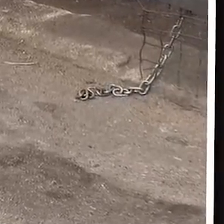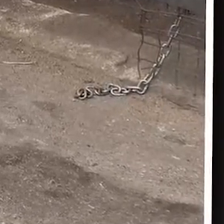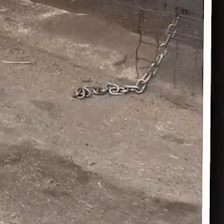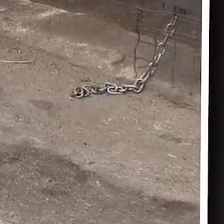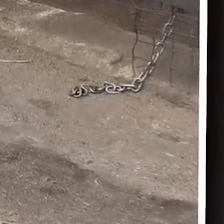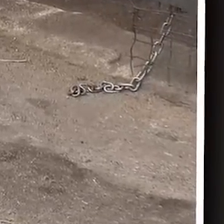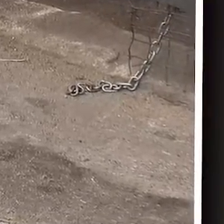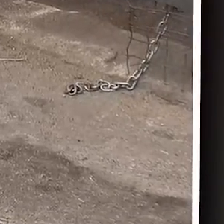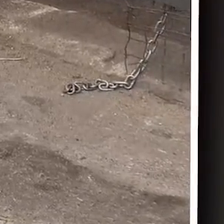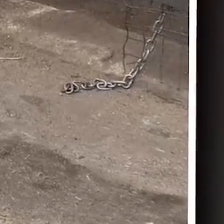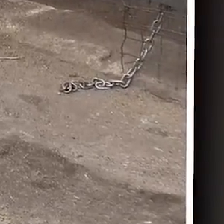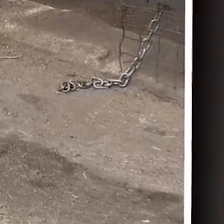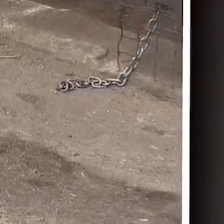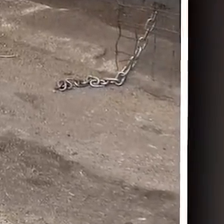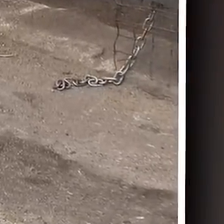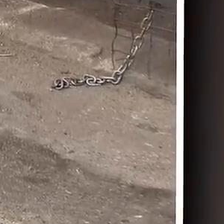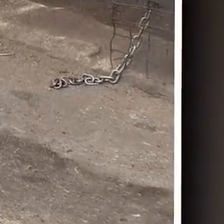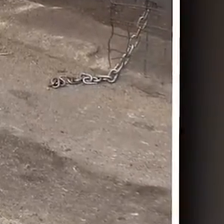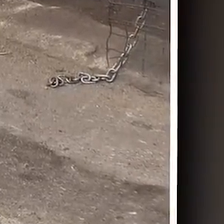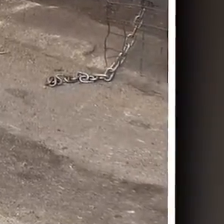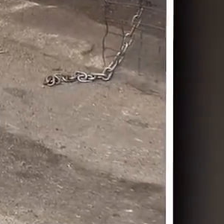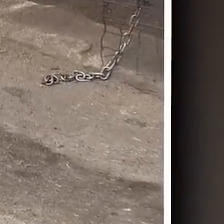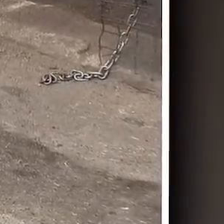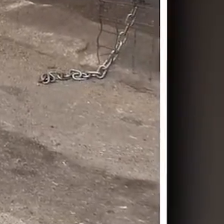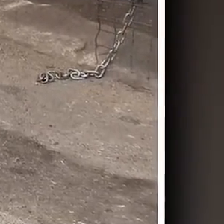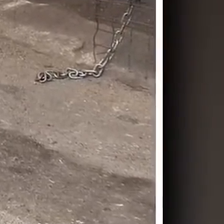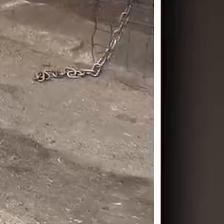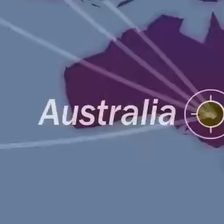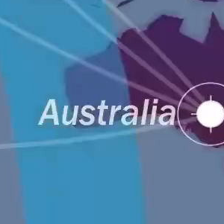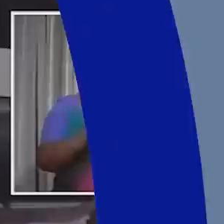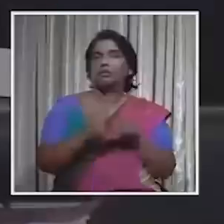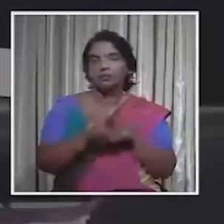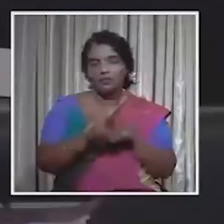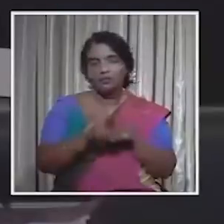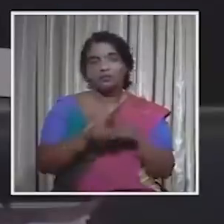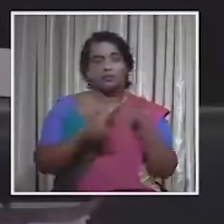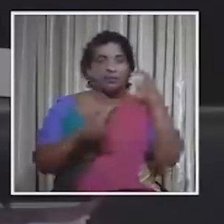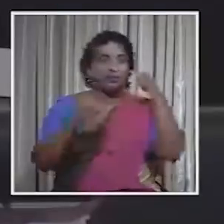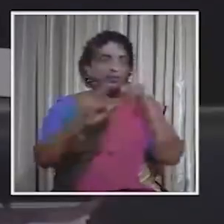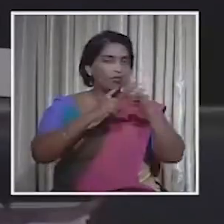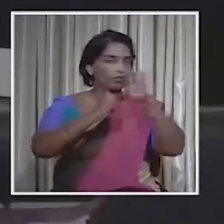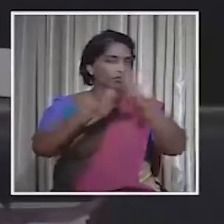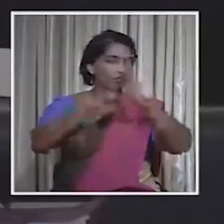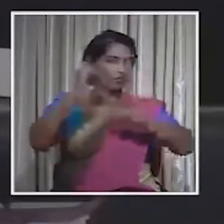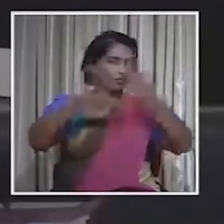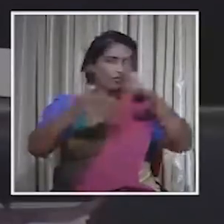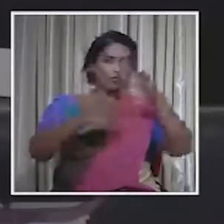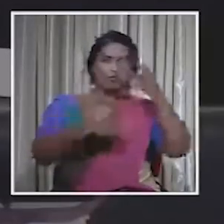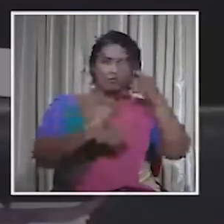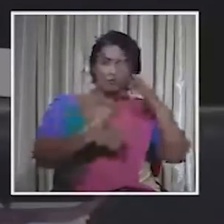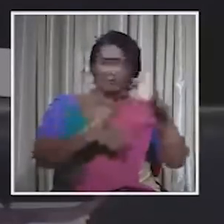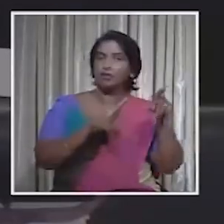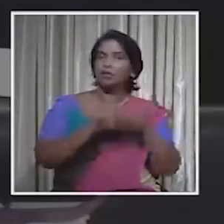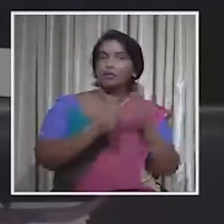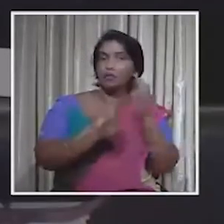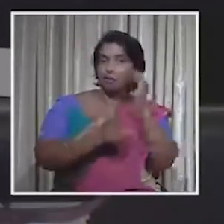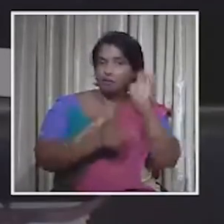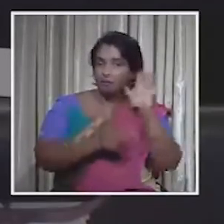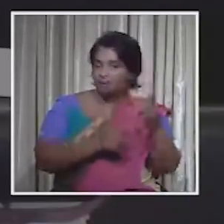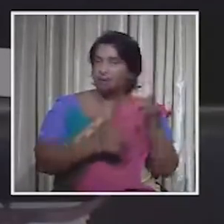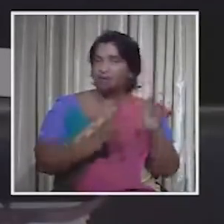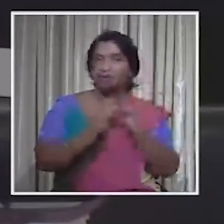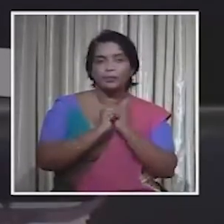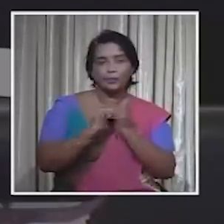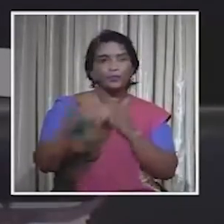நிறுவனங்களும் செய்துள்ளதாக அந்த நிகழ்ச்சியில் கருத்து பரிமாறப்பட்டமை குறிப்பிடத்தக்கது. சுற்றுலா விசாவில் சட்டவிரோதமாக வெளிநாடுகளுக்கு செல்வோரின்